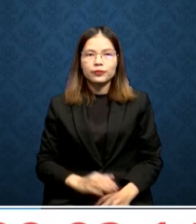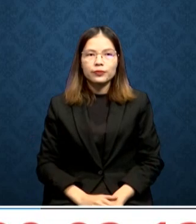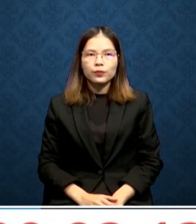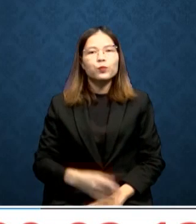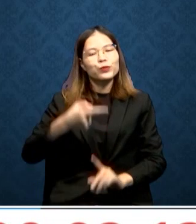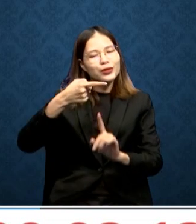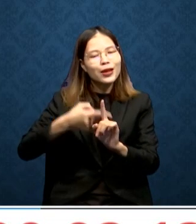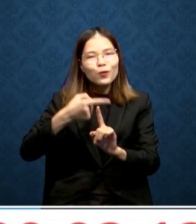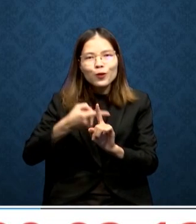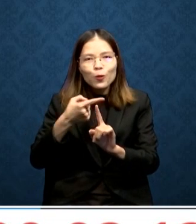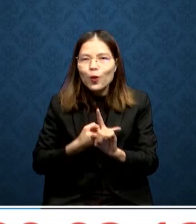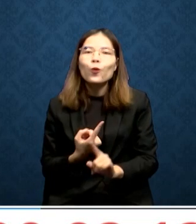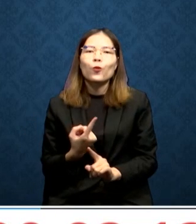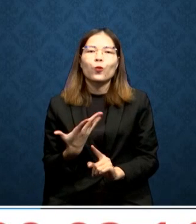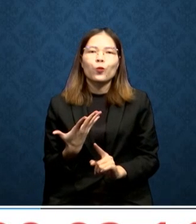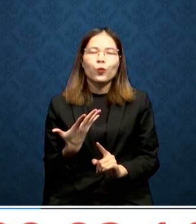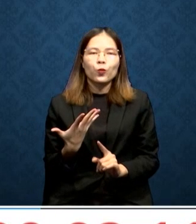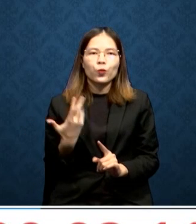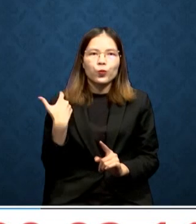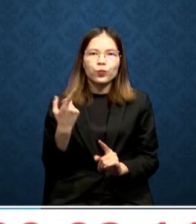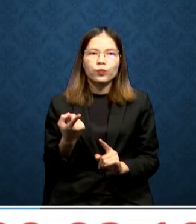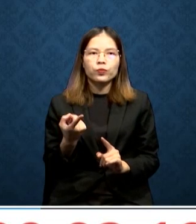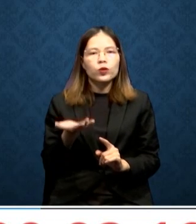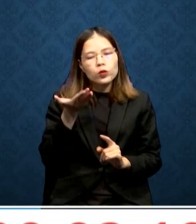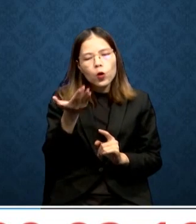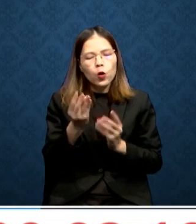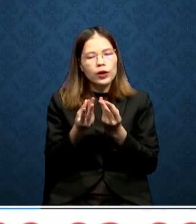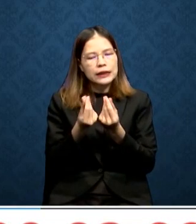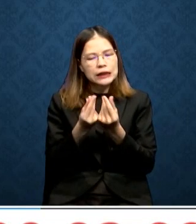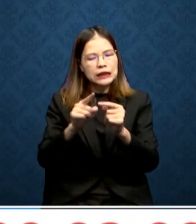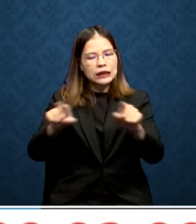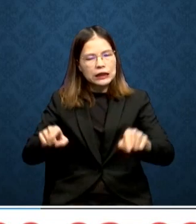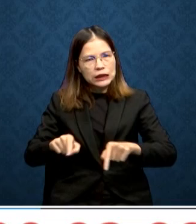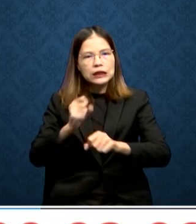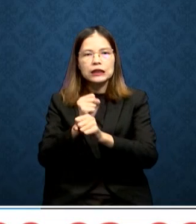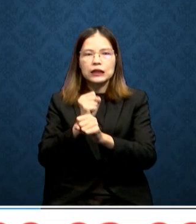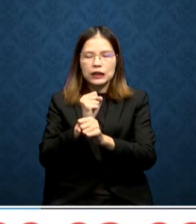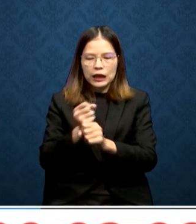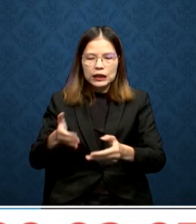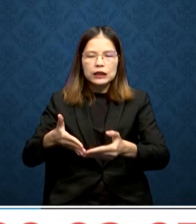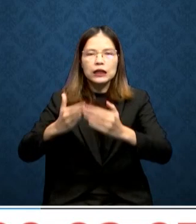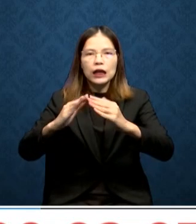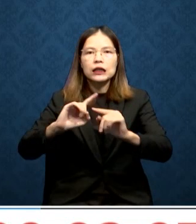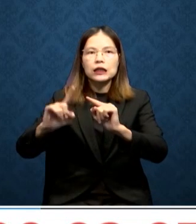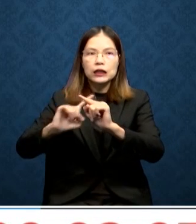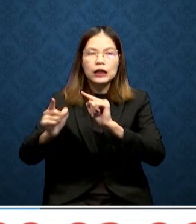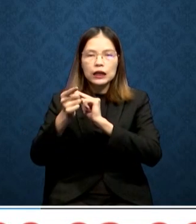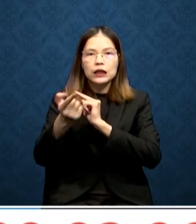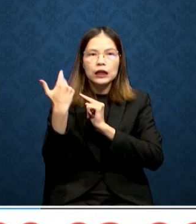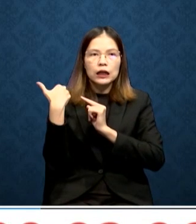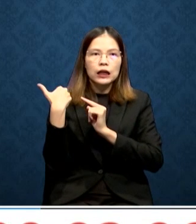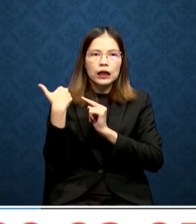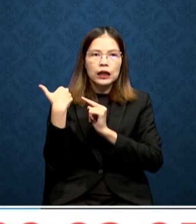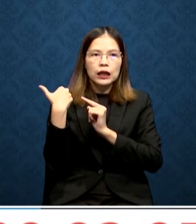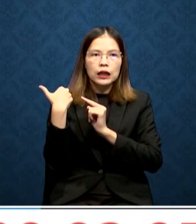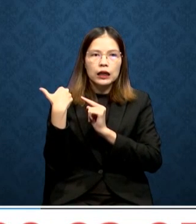เช่าเขาอยางเดียวจะต้องมีการขอที่ดินสรางบนเอที่สองไลต์ได้รบริจา removing the